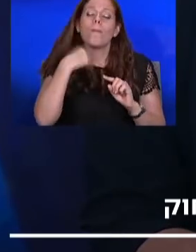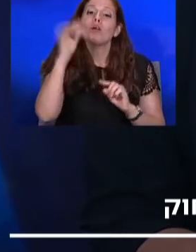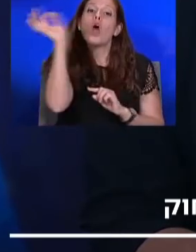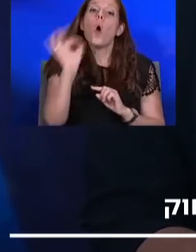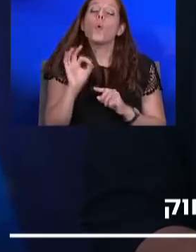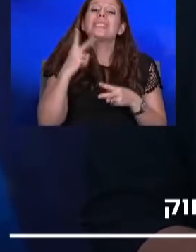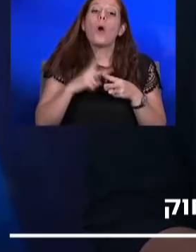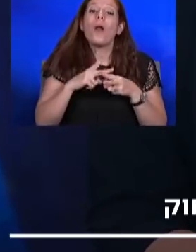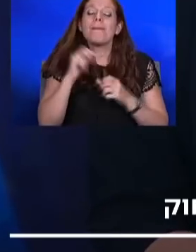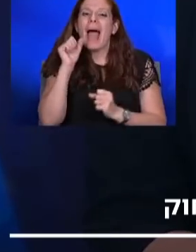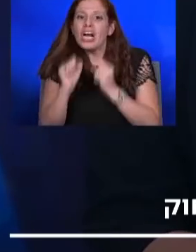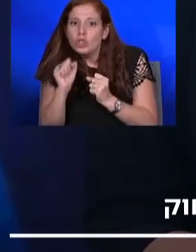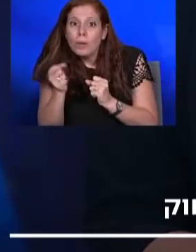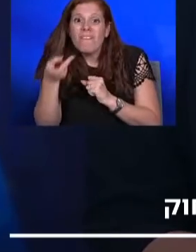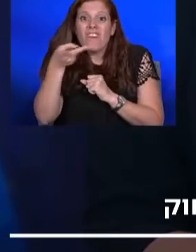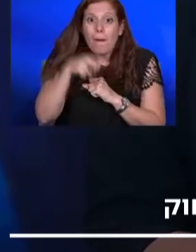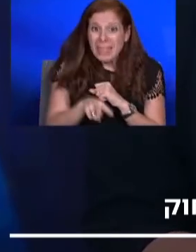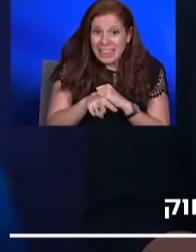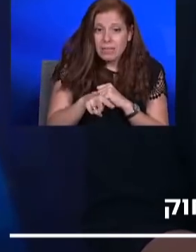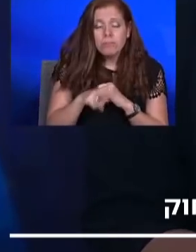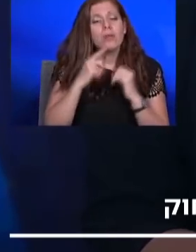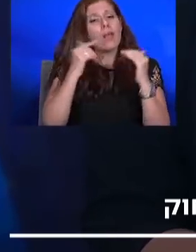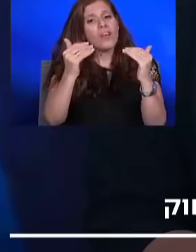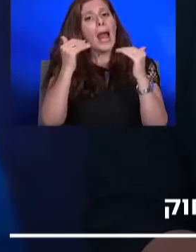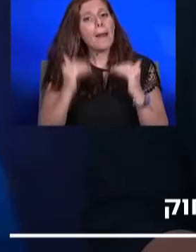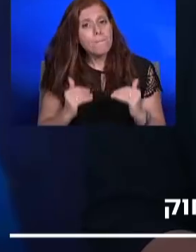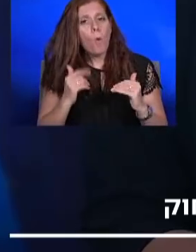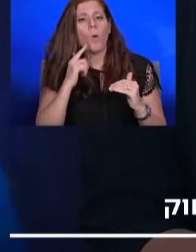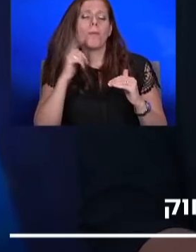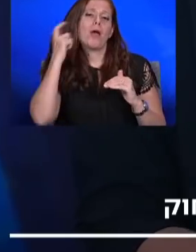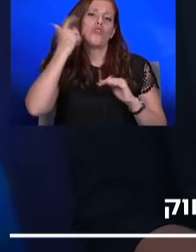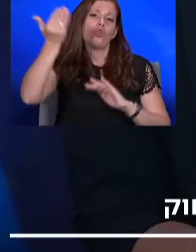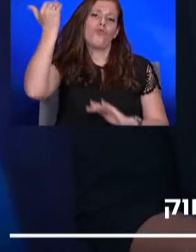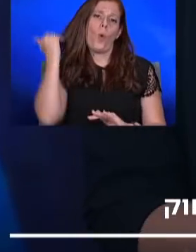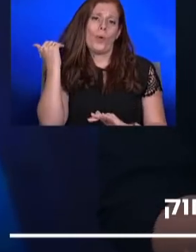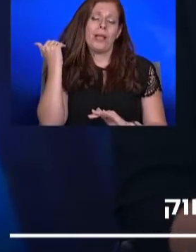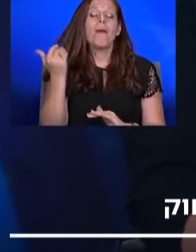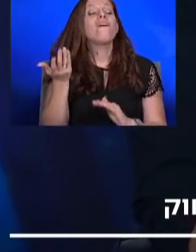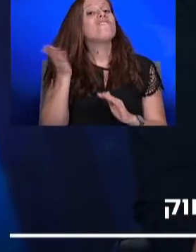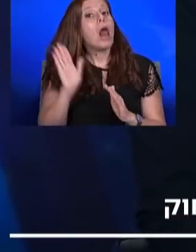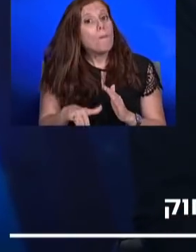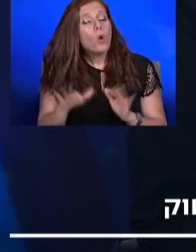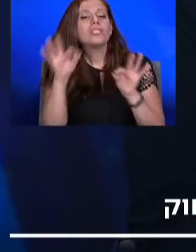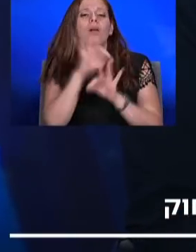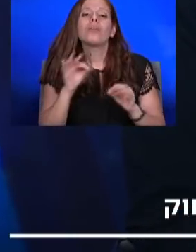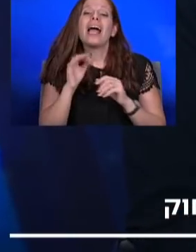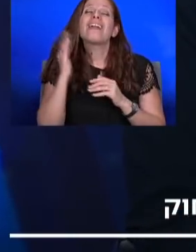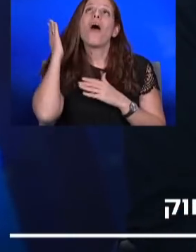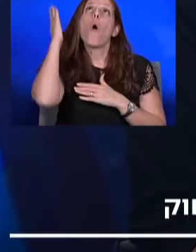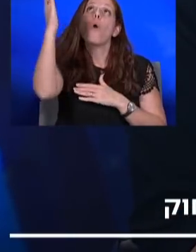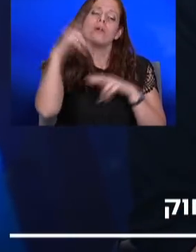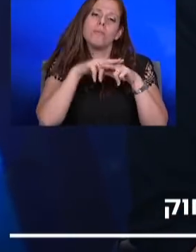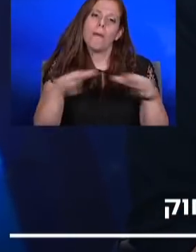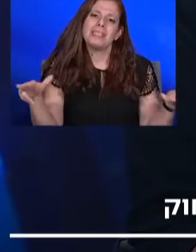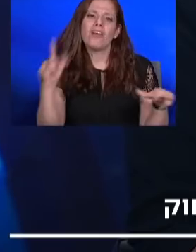מהנגיף בארץ דווקא נמוך מהערכות הקודמות. ולמרות כל זה, אנחנו עדיין רחוקים מהמצב שמכונה חסינות עדר.